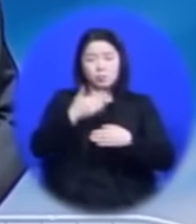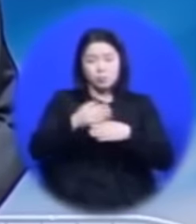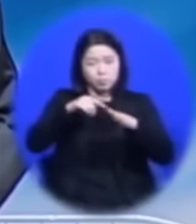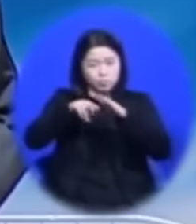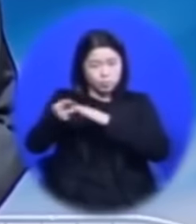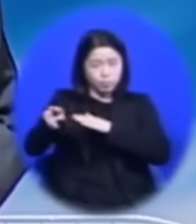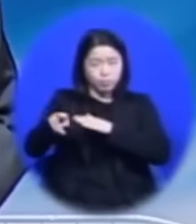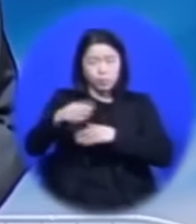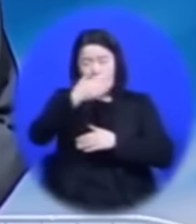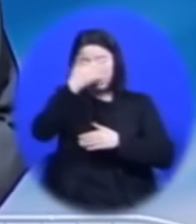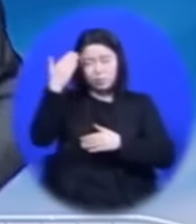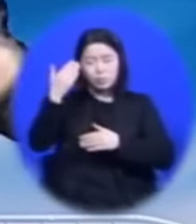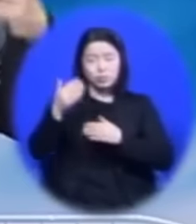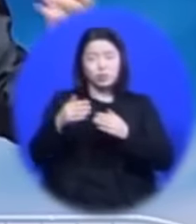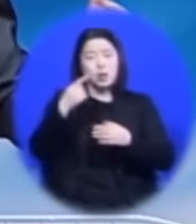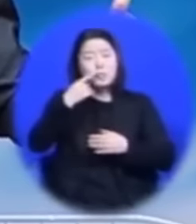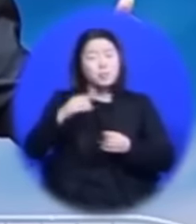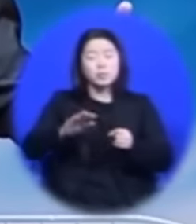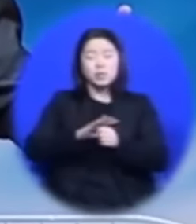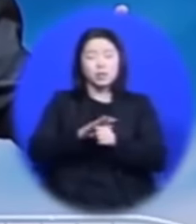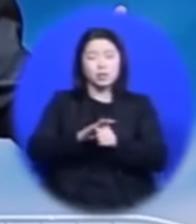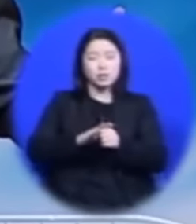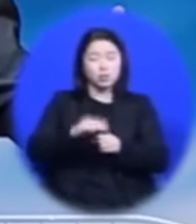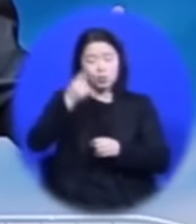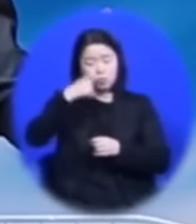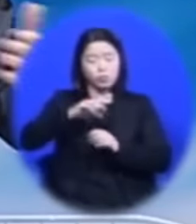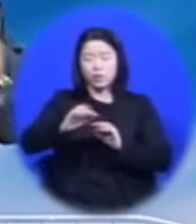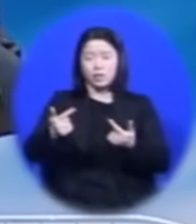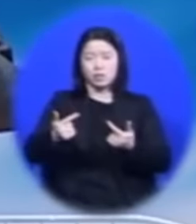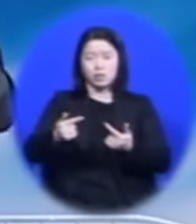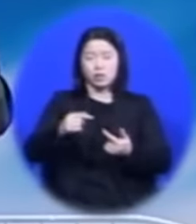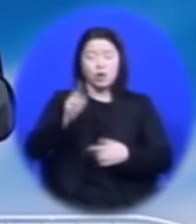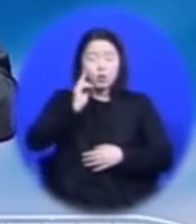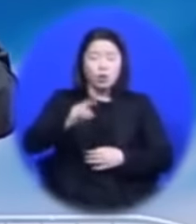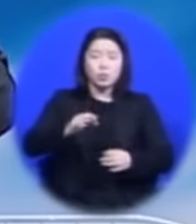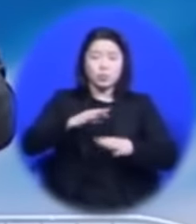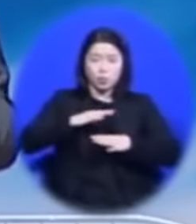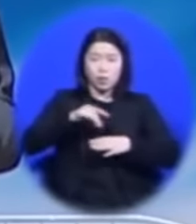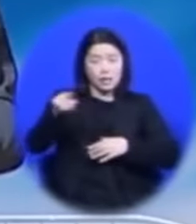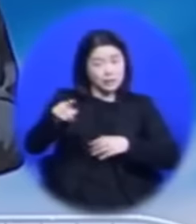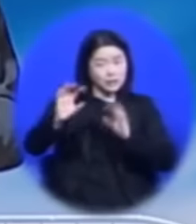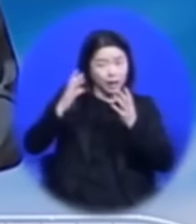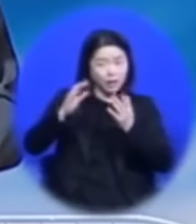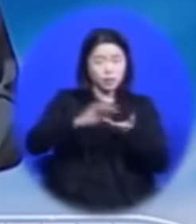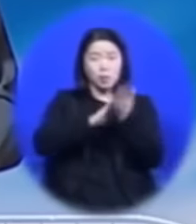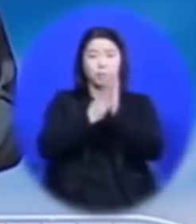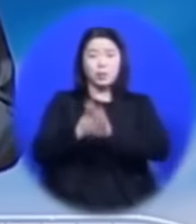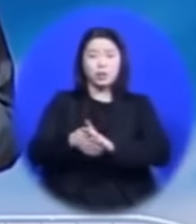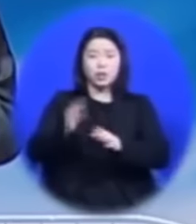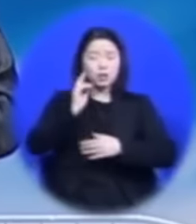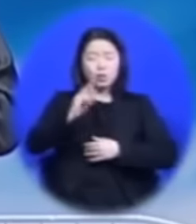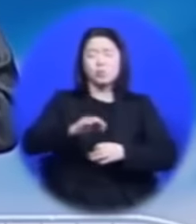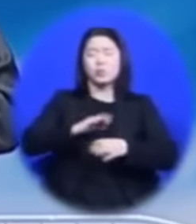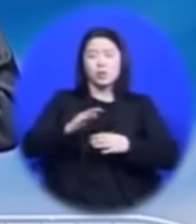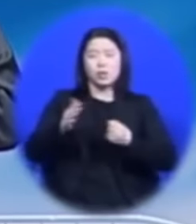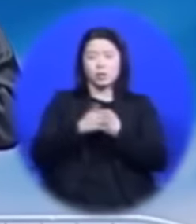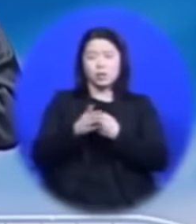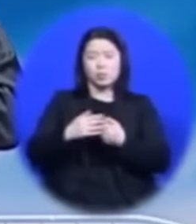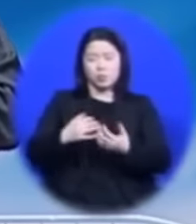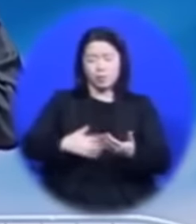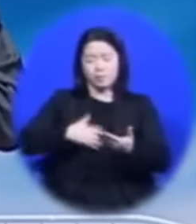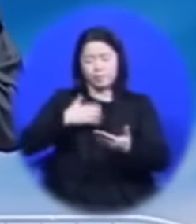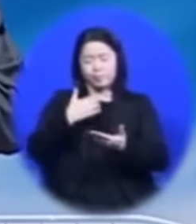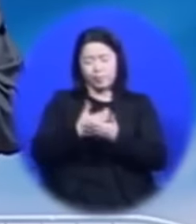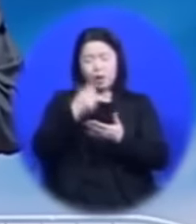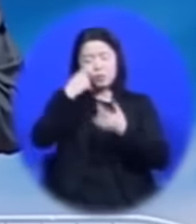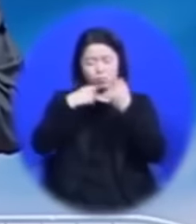운 게 아니에요. 너무 놀라우니까. 그 아이들의 변화가 너무 놀라우니까. 그러니까 감동이